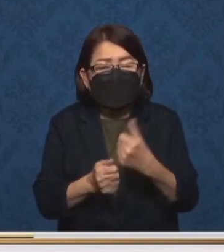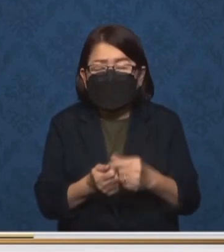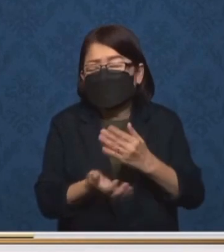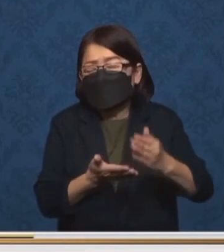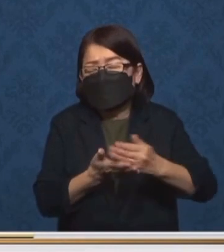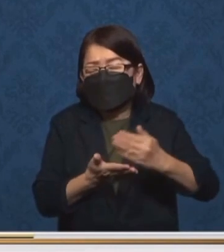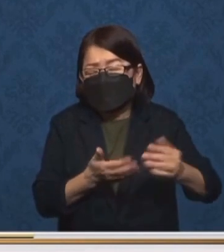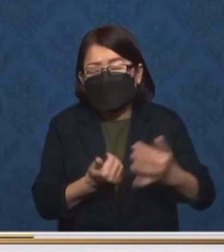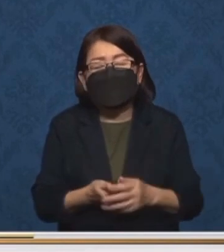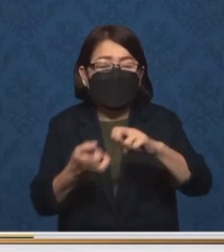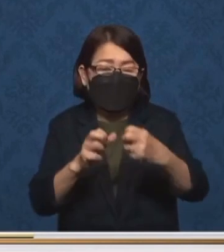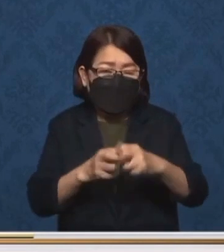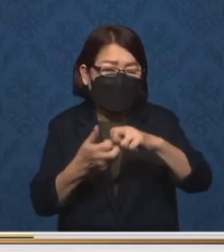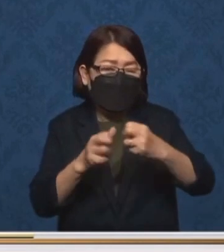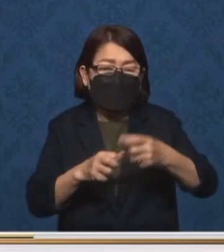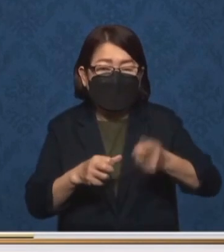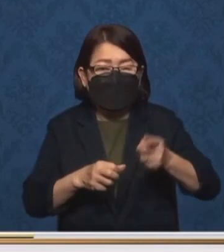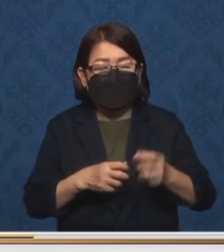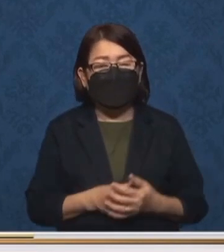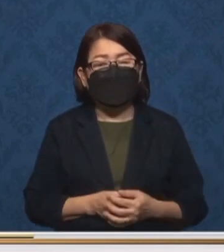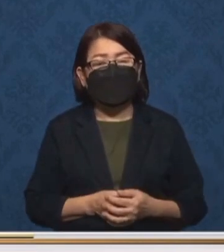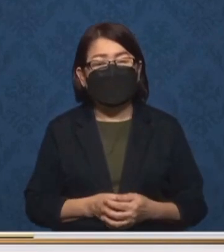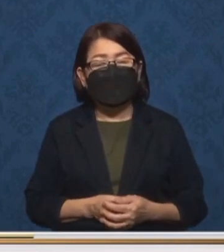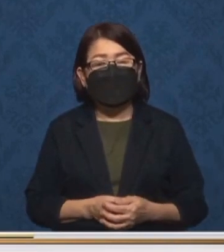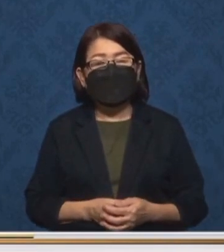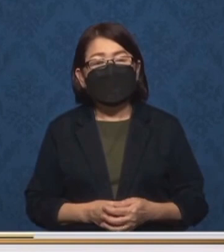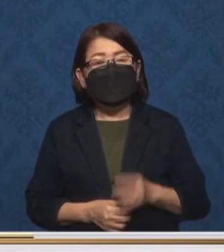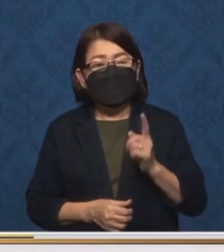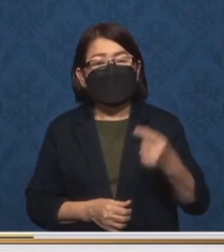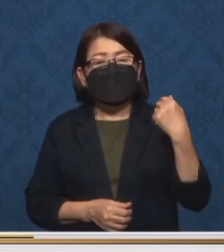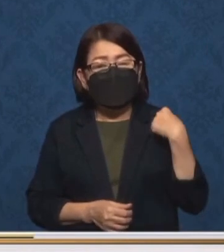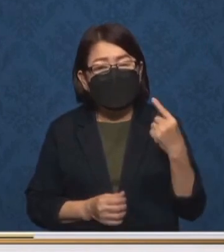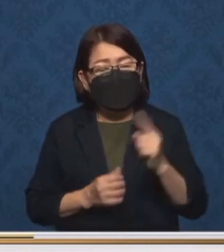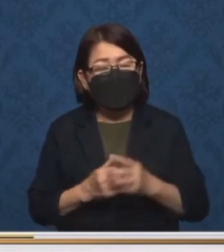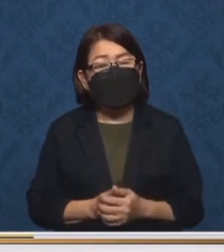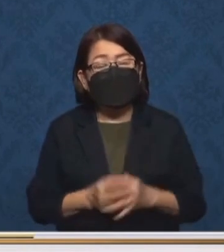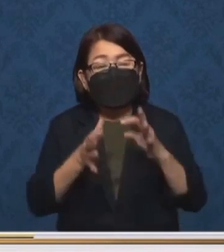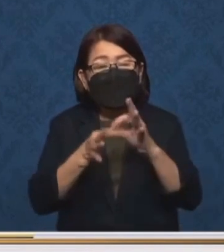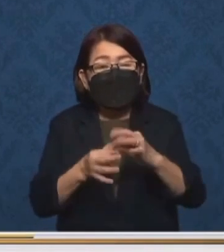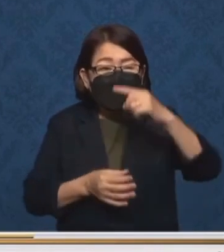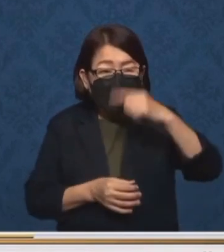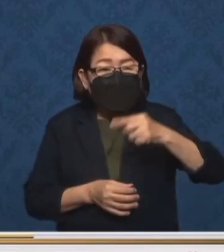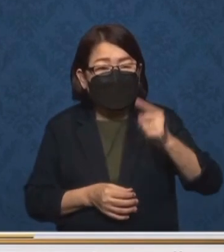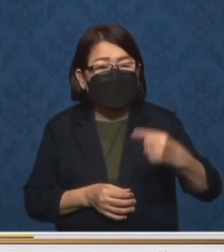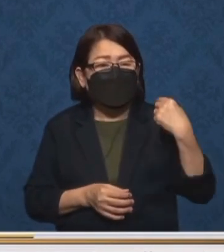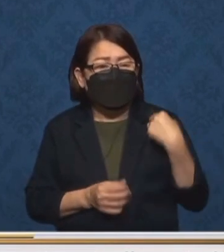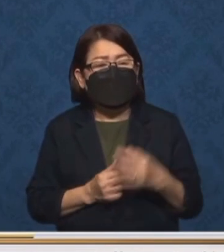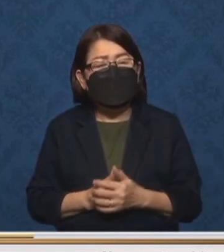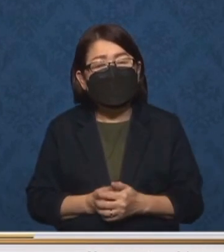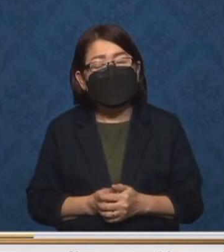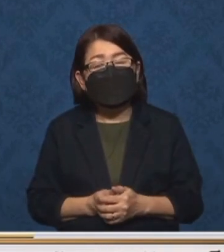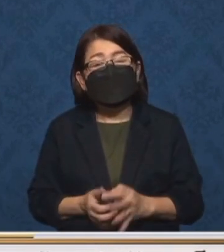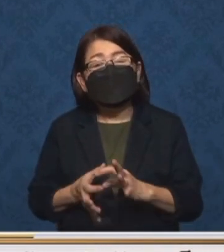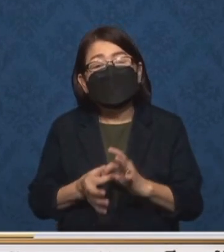เยี่ยบย่อยจดเดมตลอดนอกจากนี้เราสามารใช้ซฟพาเวอ์ที่ไยควรจะกมามพื้นที่บนเวทีโลก